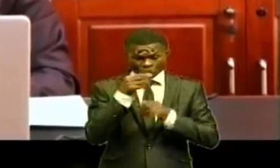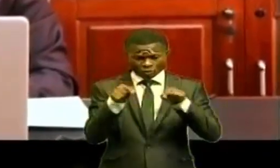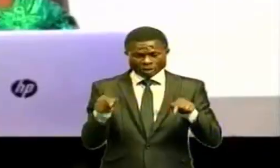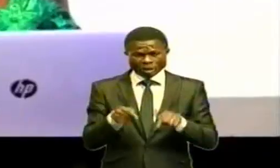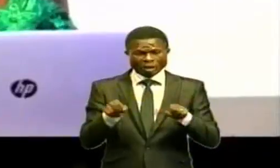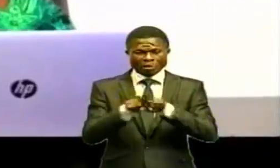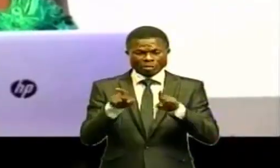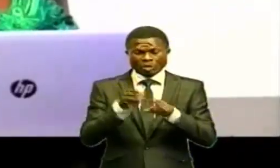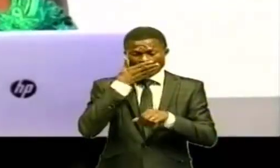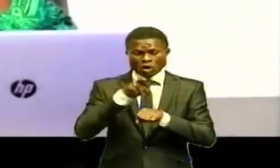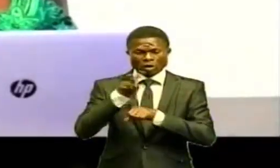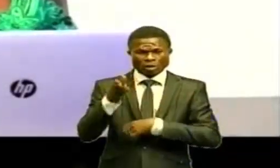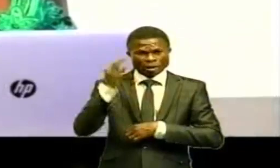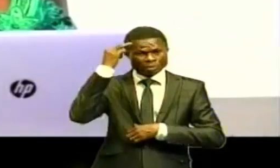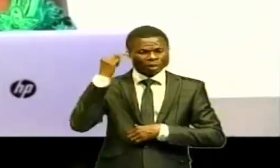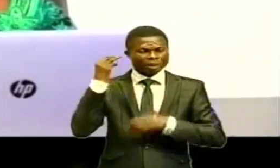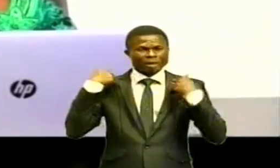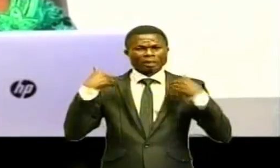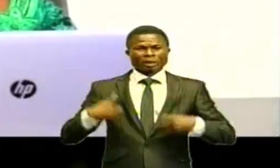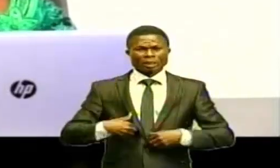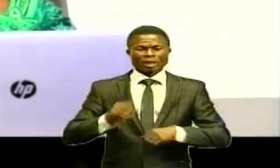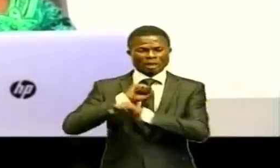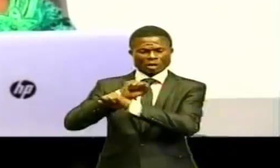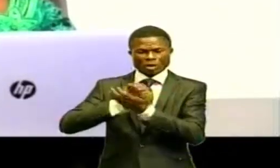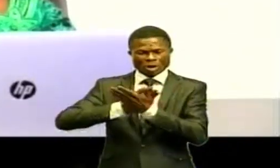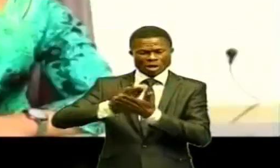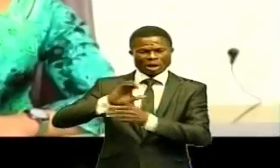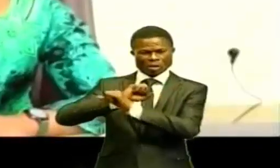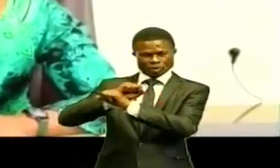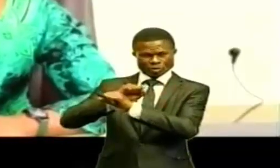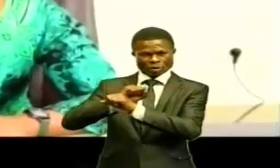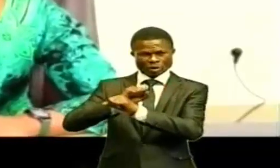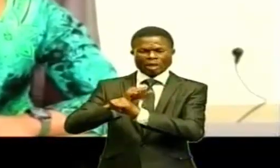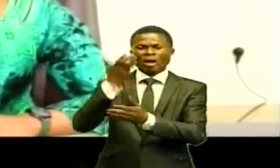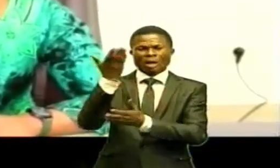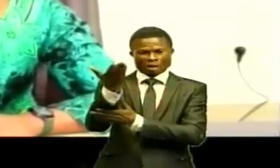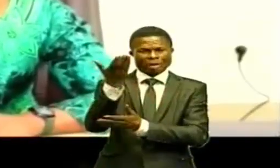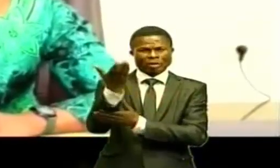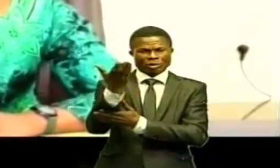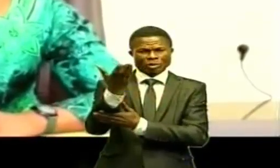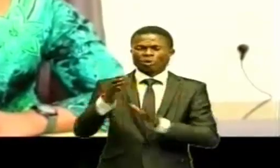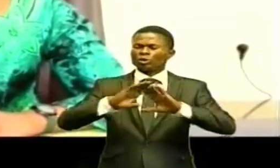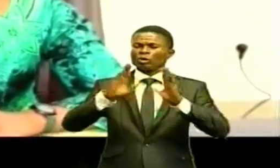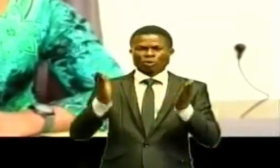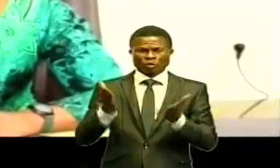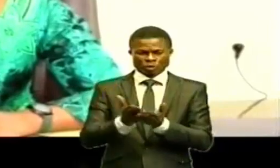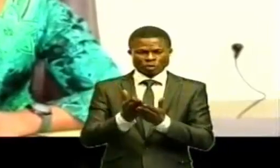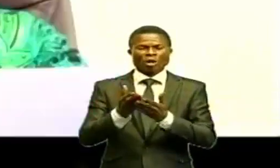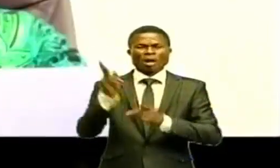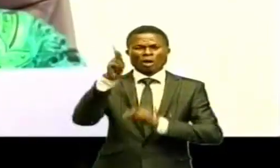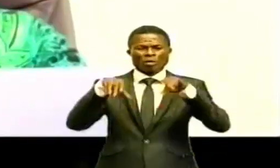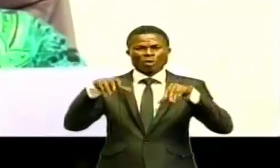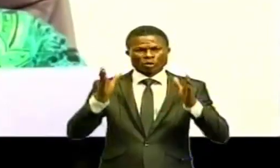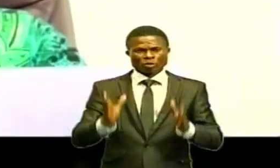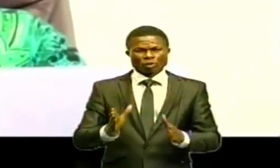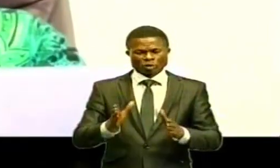que la pandémie, le ministre de la Santé publique, Hygiène et Prévention a recommandé à tous les compatriotes de se